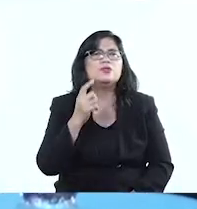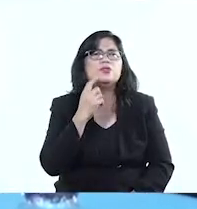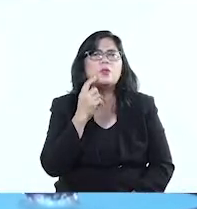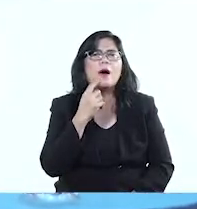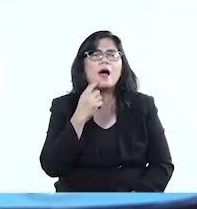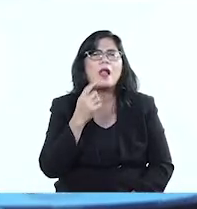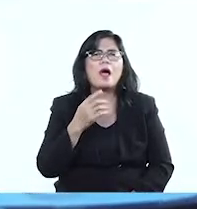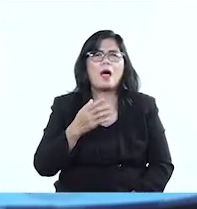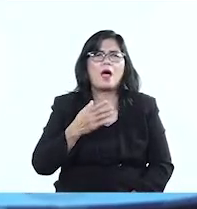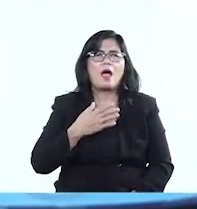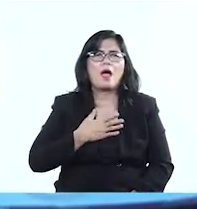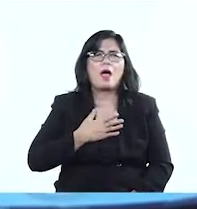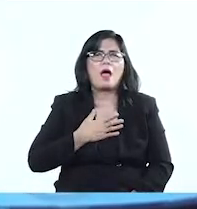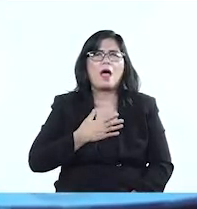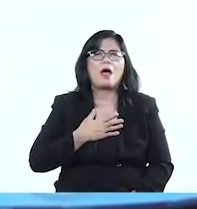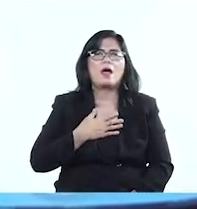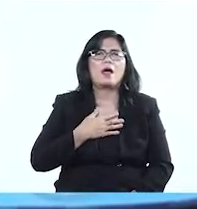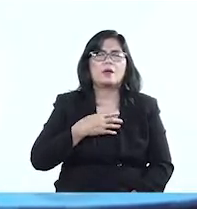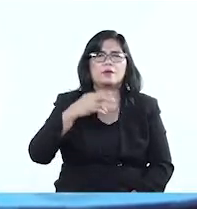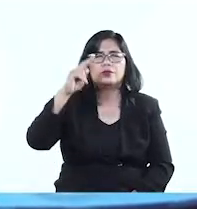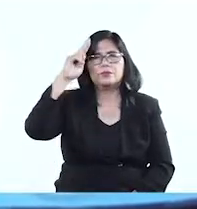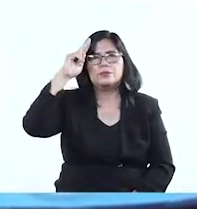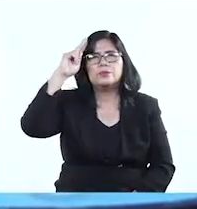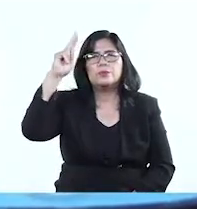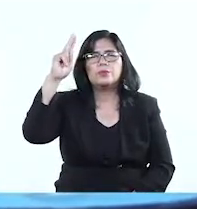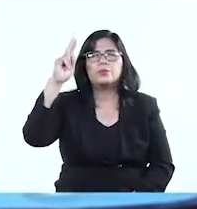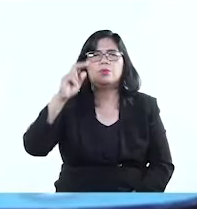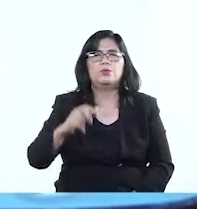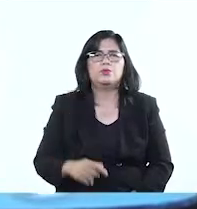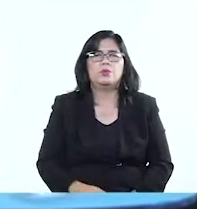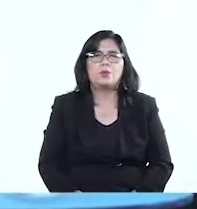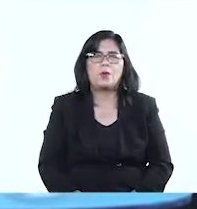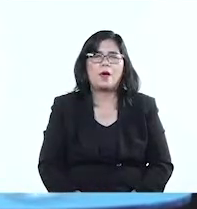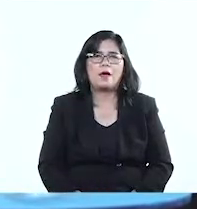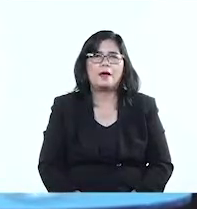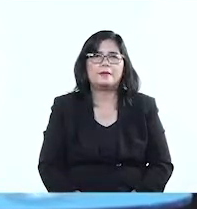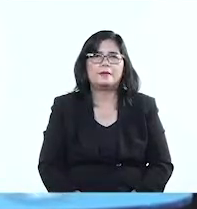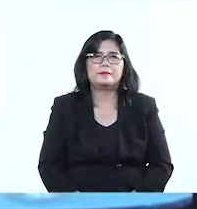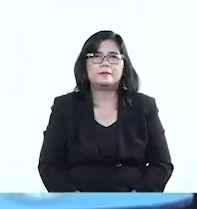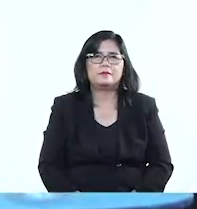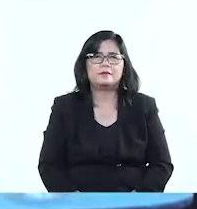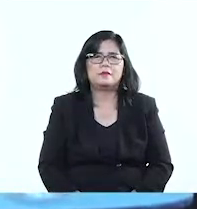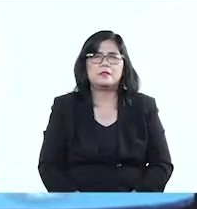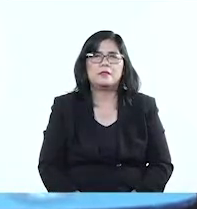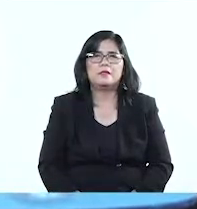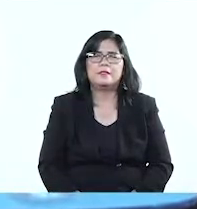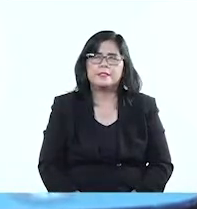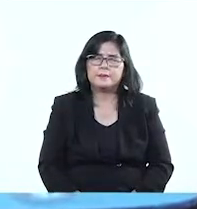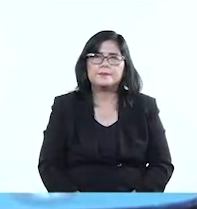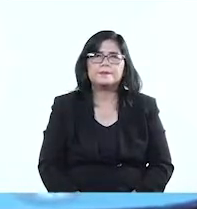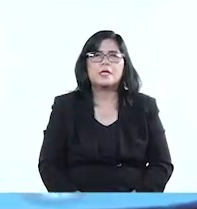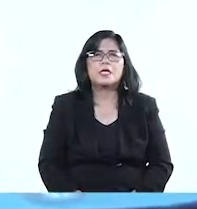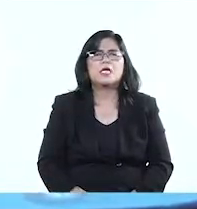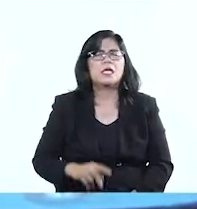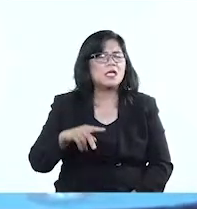Hai sobat lah aku Tuhan jadi kita